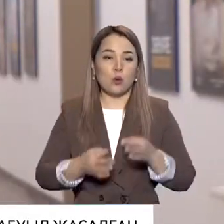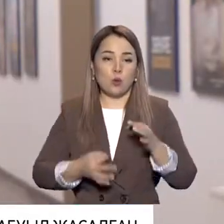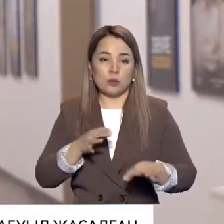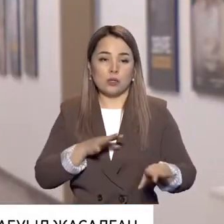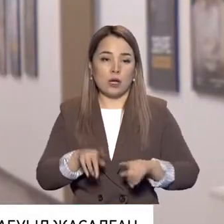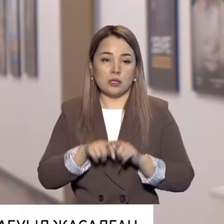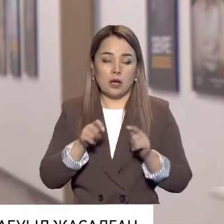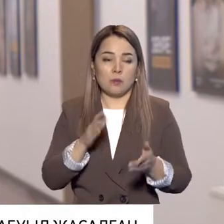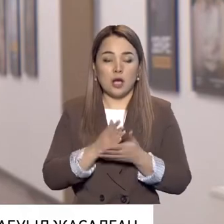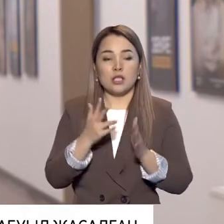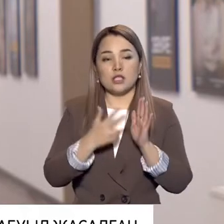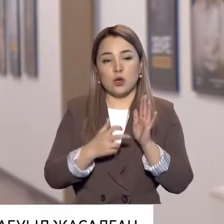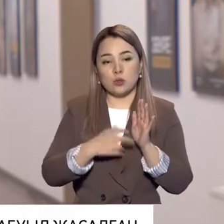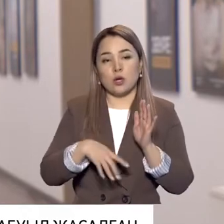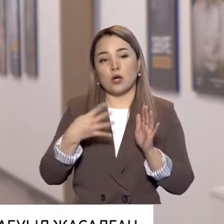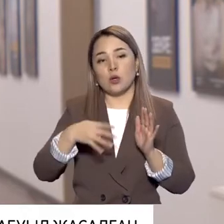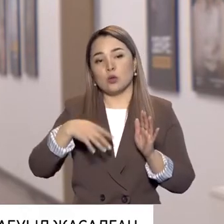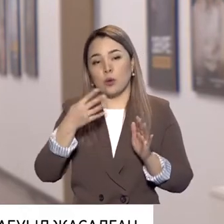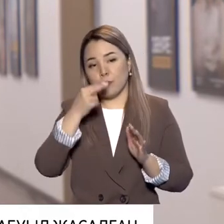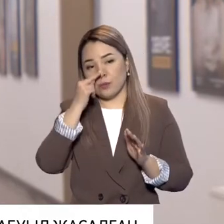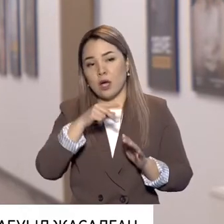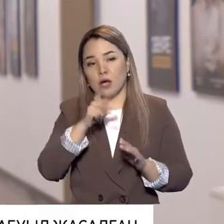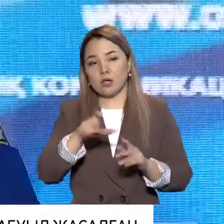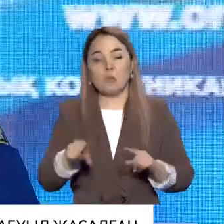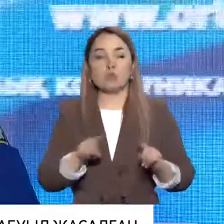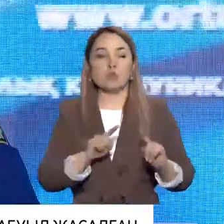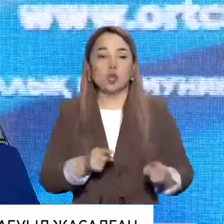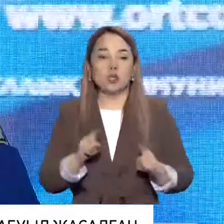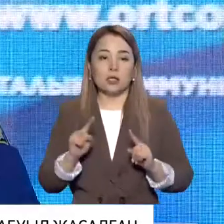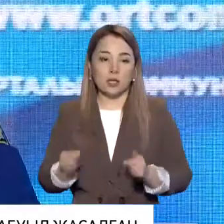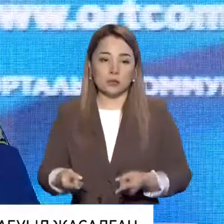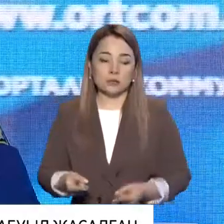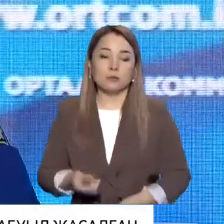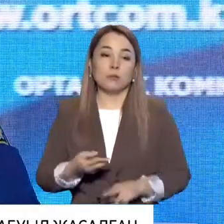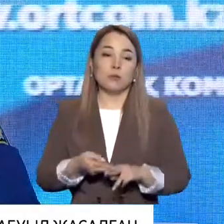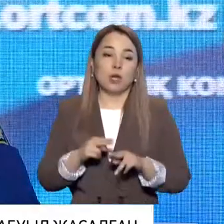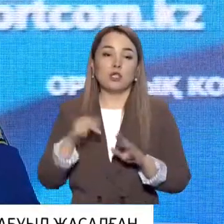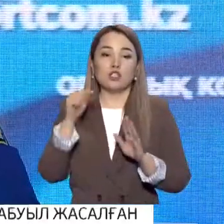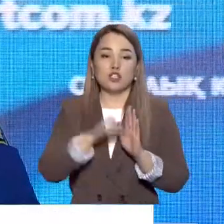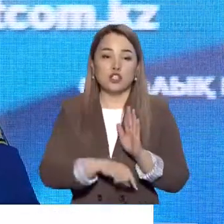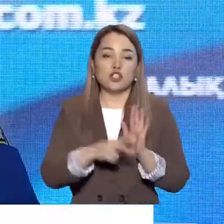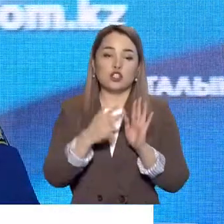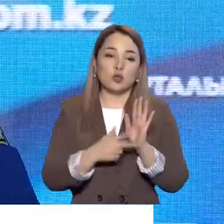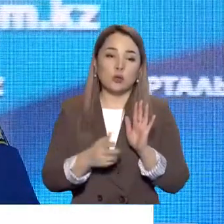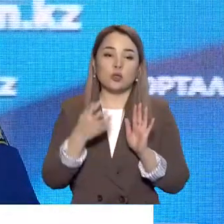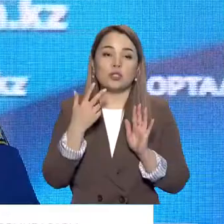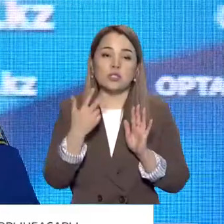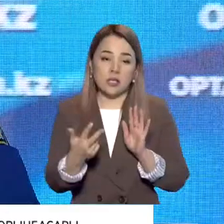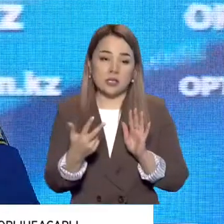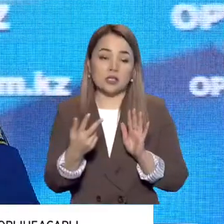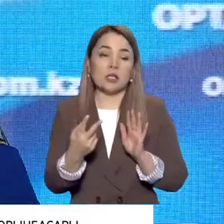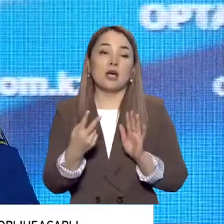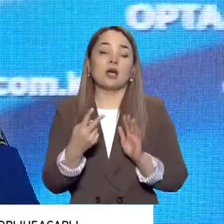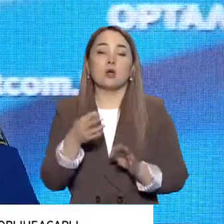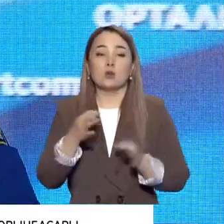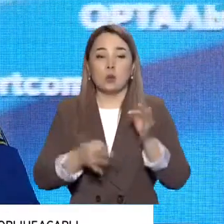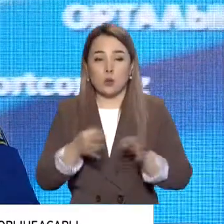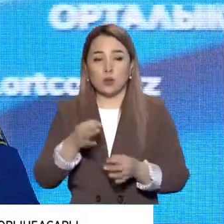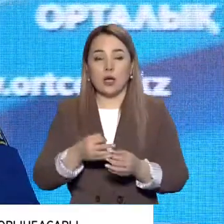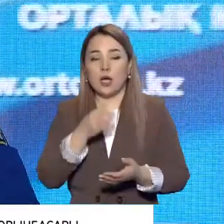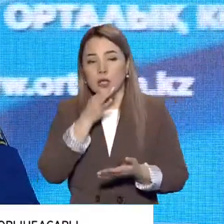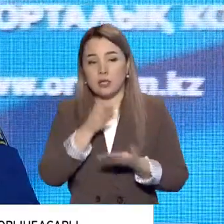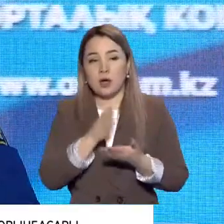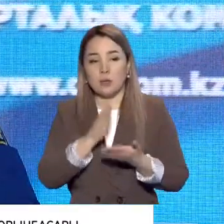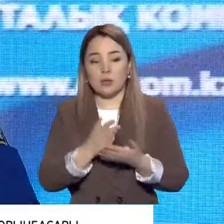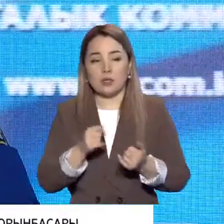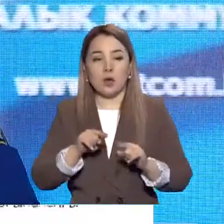бойынша 844 күдікті ұсталған. Олардың ішінен 802-сі соттың санкциясымен